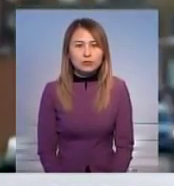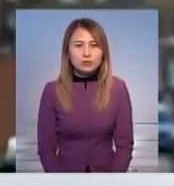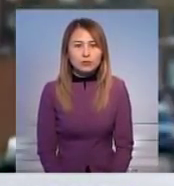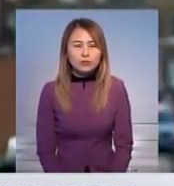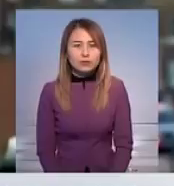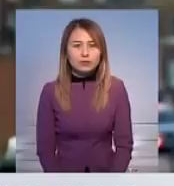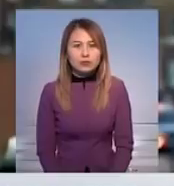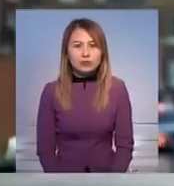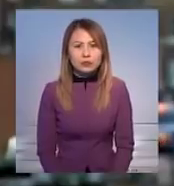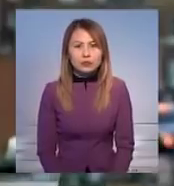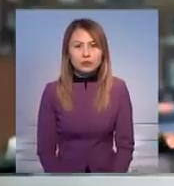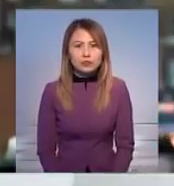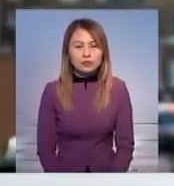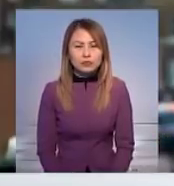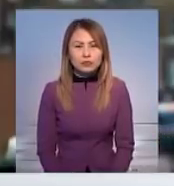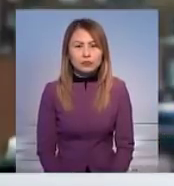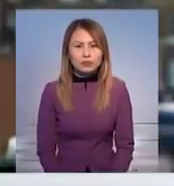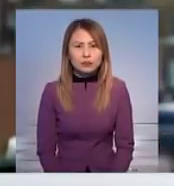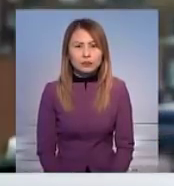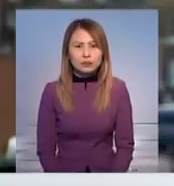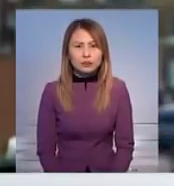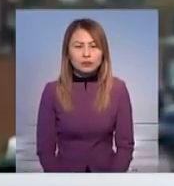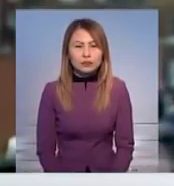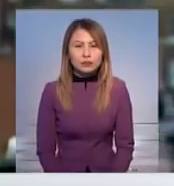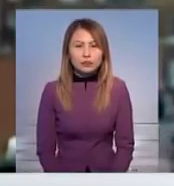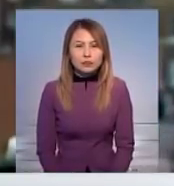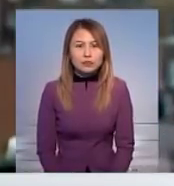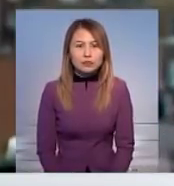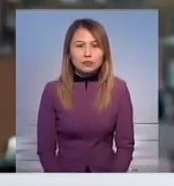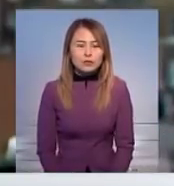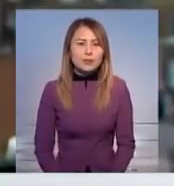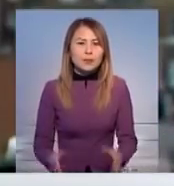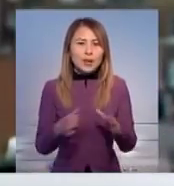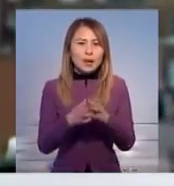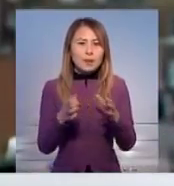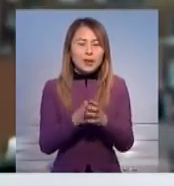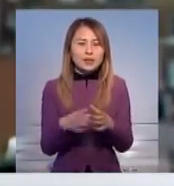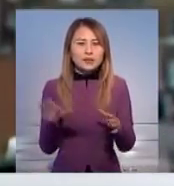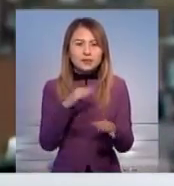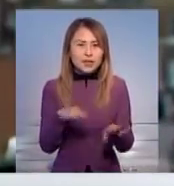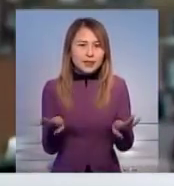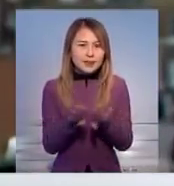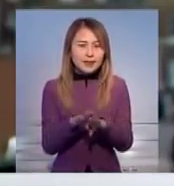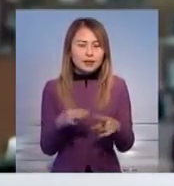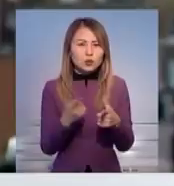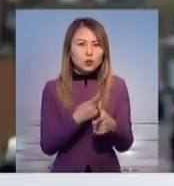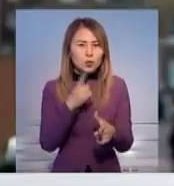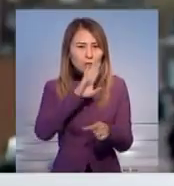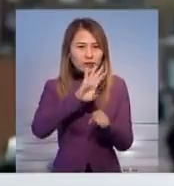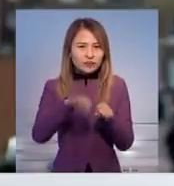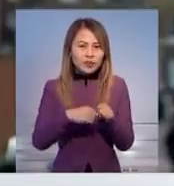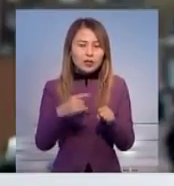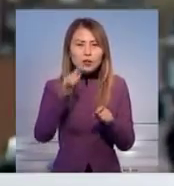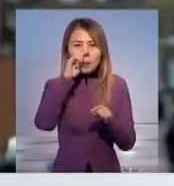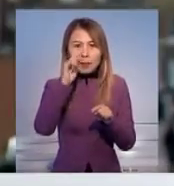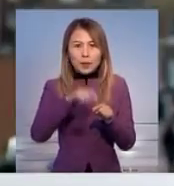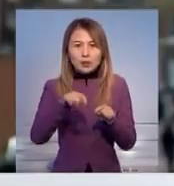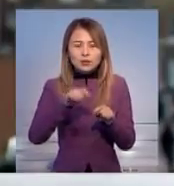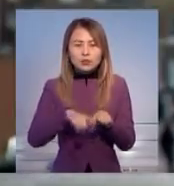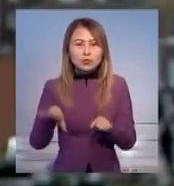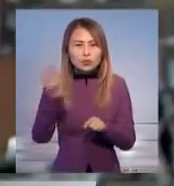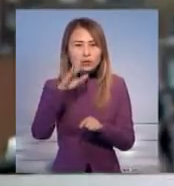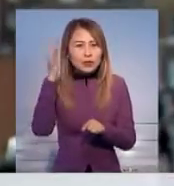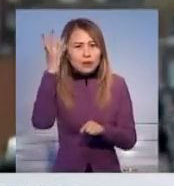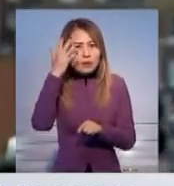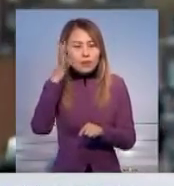Well, we've got to make sure that this is not an attempt to run and hide. Компания филиалдарын жабу арқылы айғақтарды жойып, жіті тергеуден құтылуды көздеп